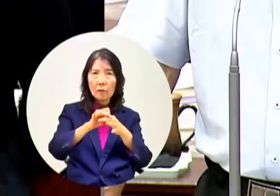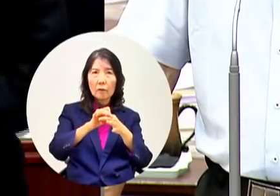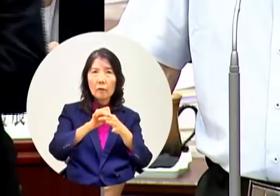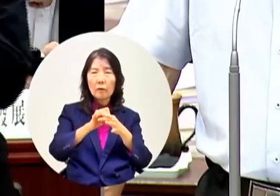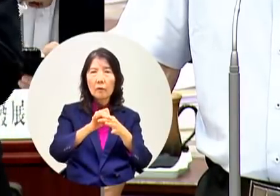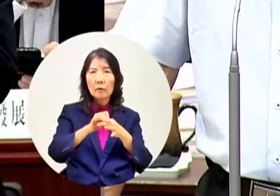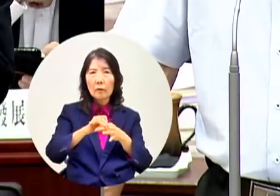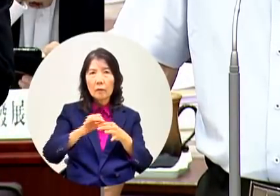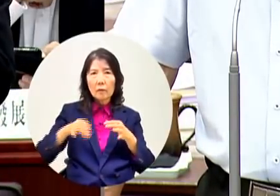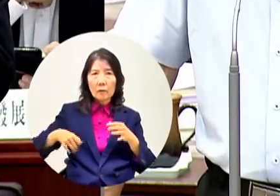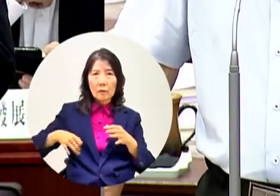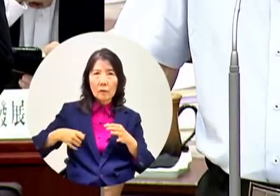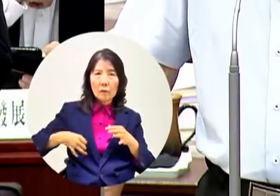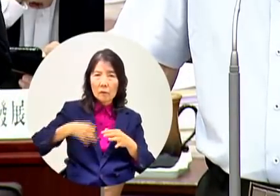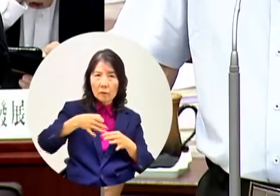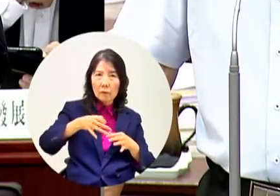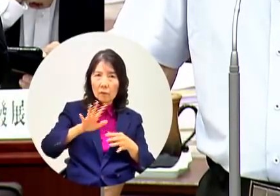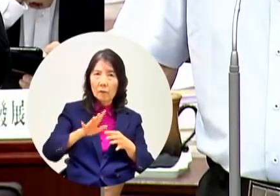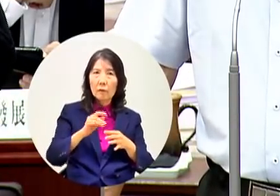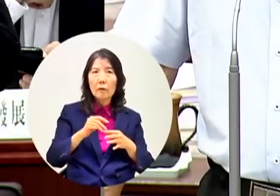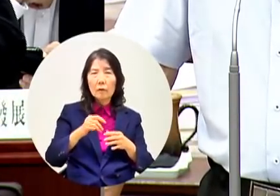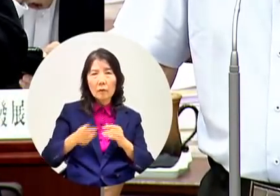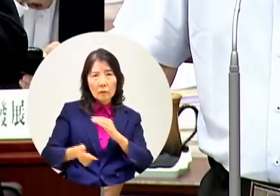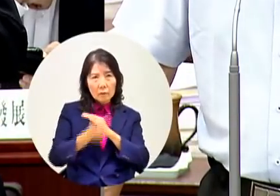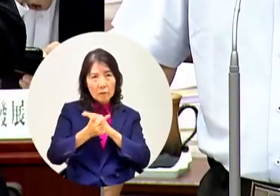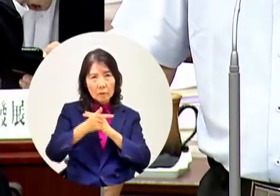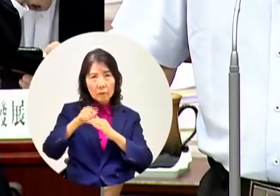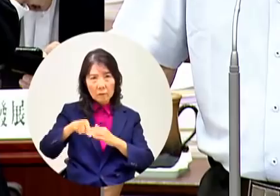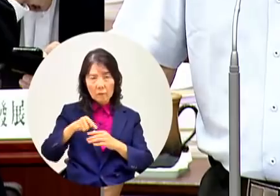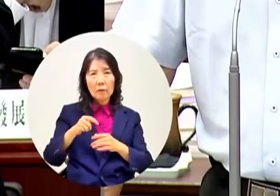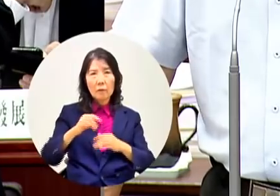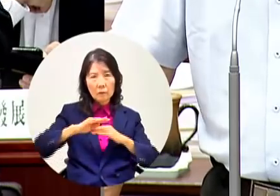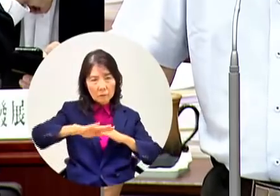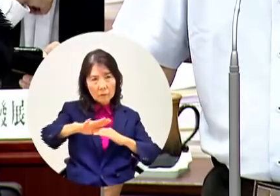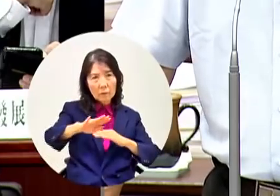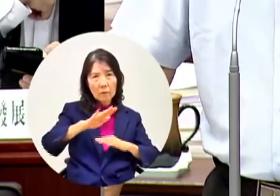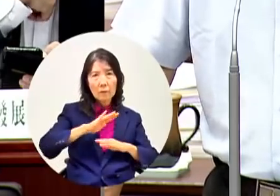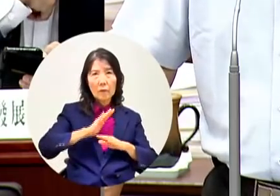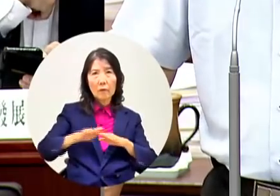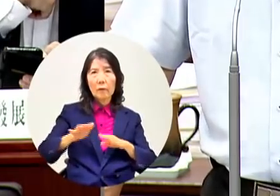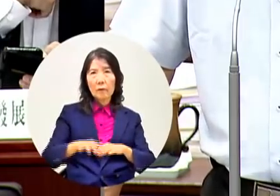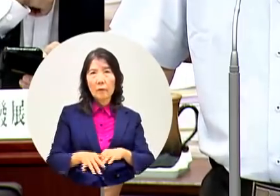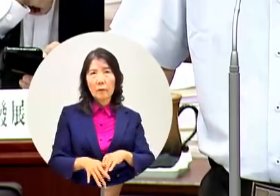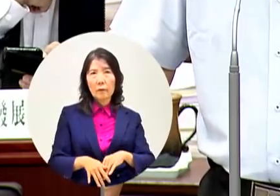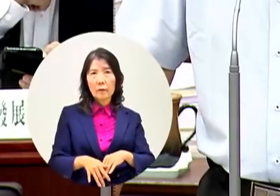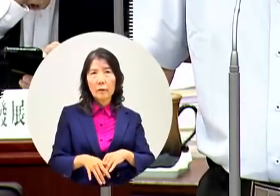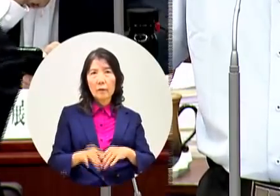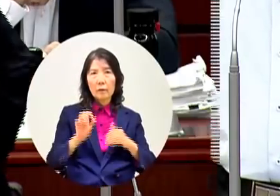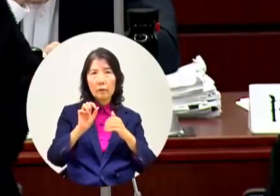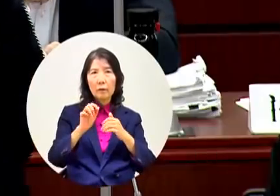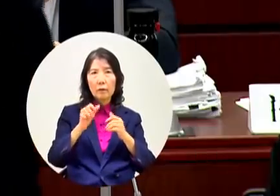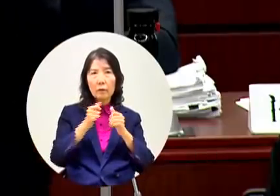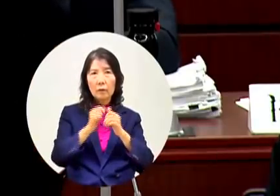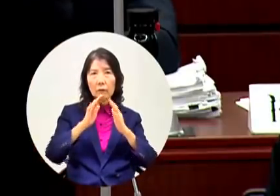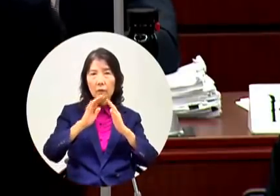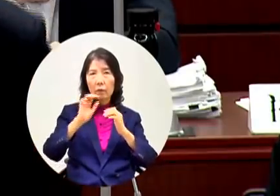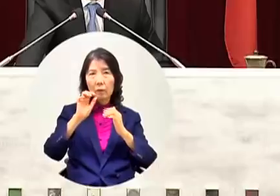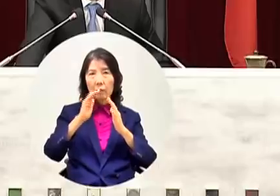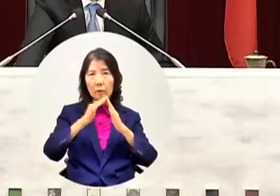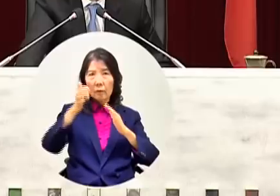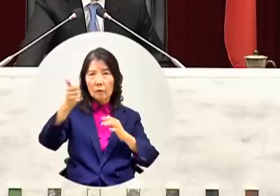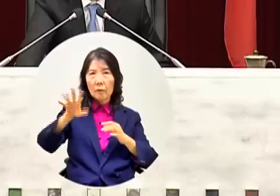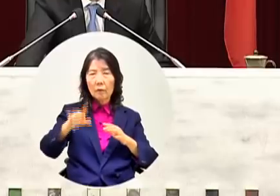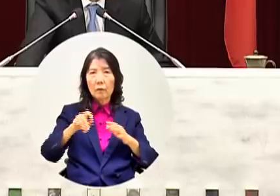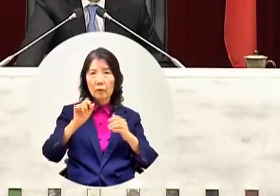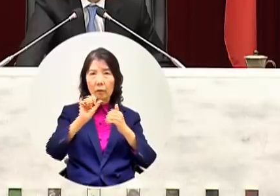这一个部分，我们会尽快来做这一个审铺，好不好？ 副市长， 李市长啊，李副市长。这绝对议会